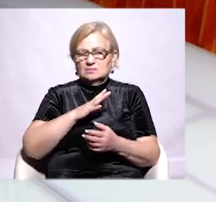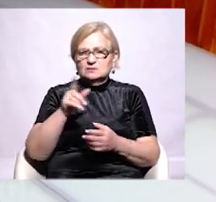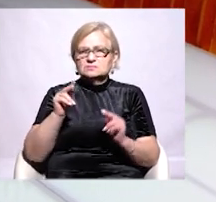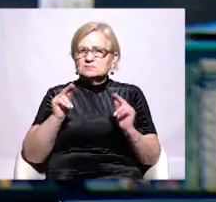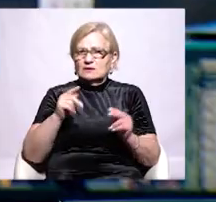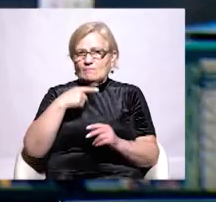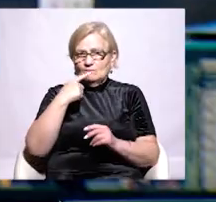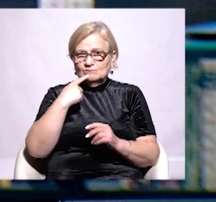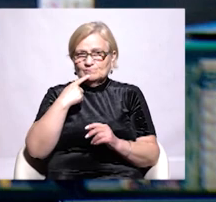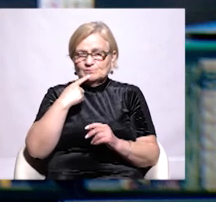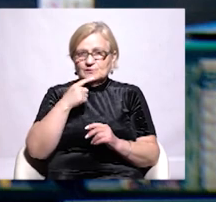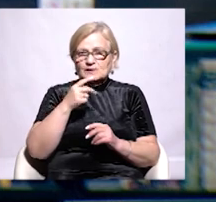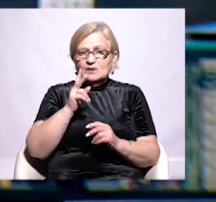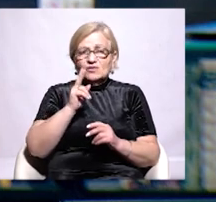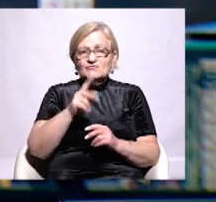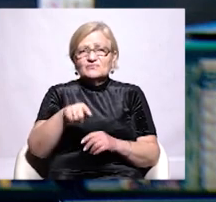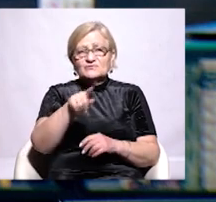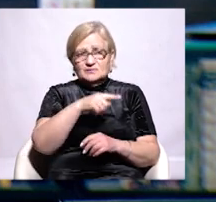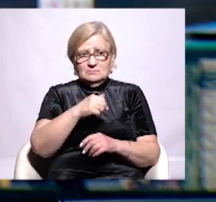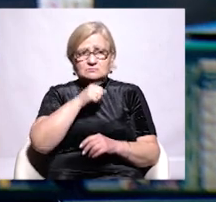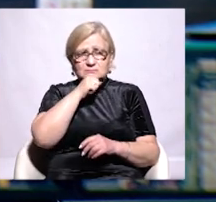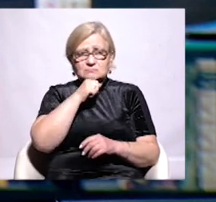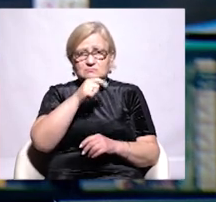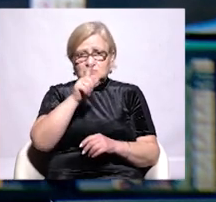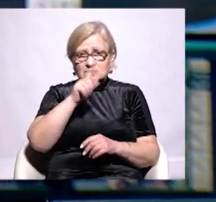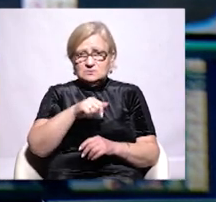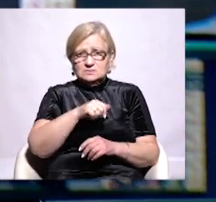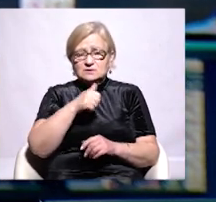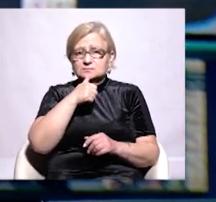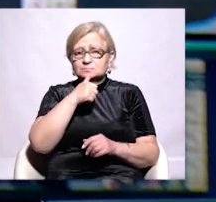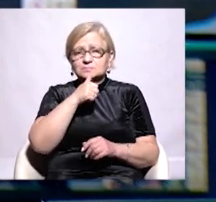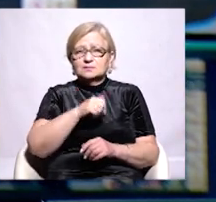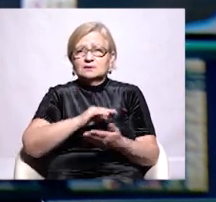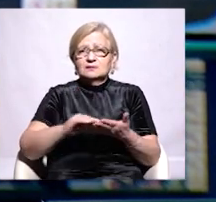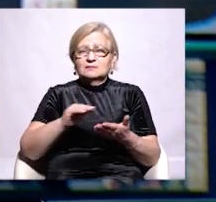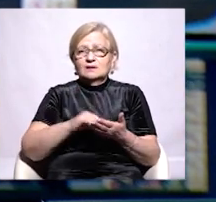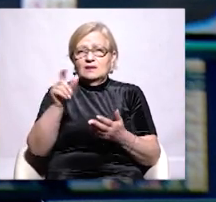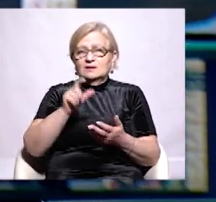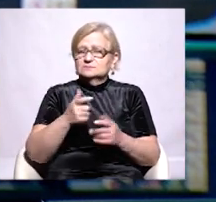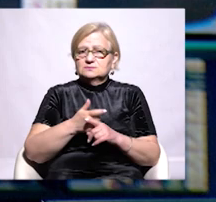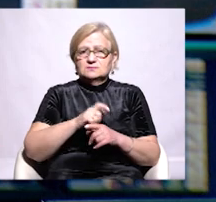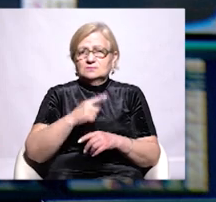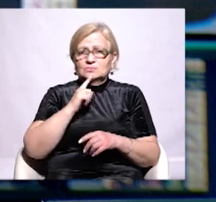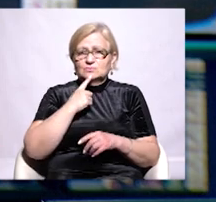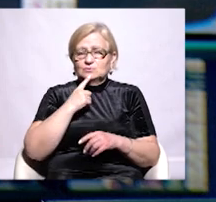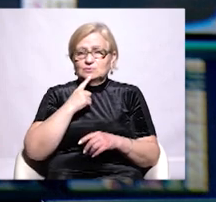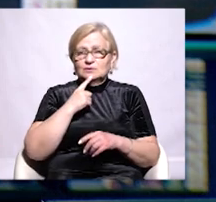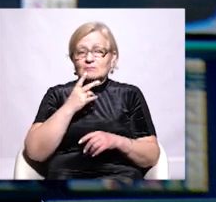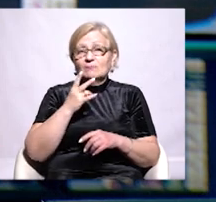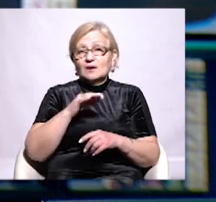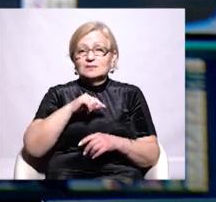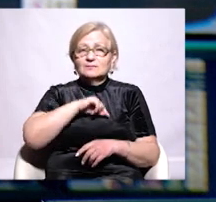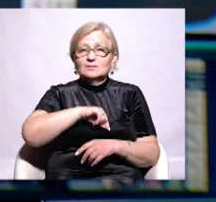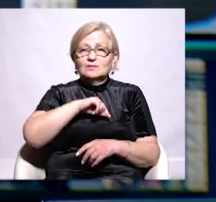გულწრფელობა არის. თუ ვინმეს გიცდიათ ლექსის დაწერა, მიმხვდარ ხართ, რომ ნამდვილად რთულია დაწერო ლექსი. Თუმცა ამბობს, რომ